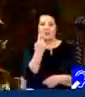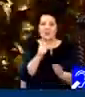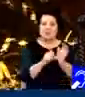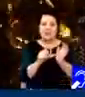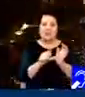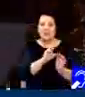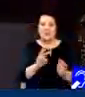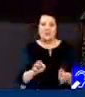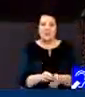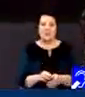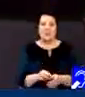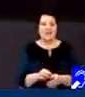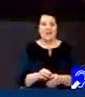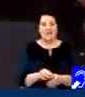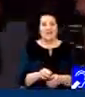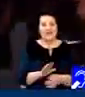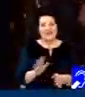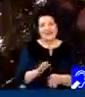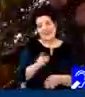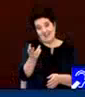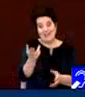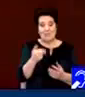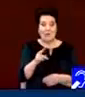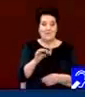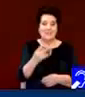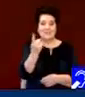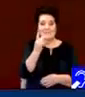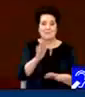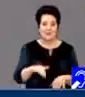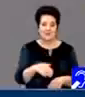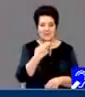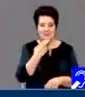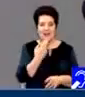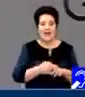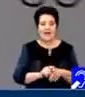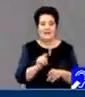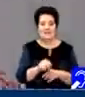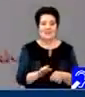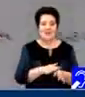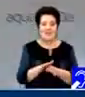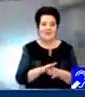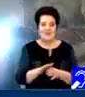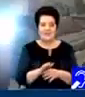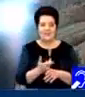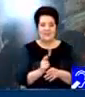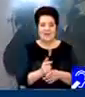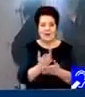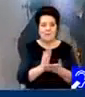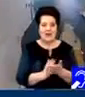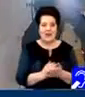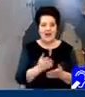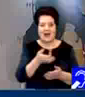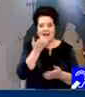anul vii pe primul loc, da? Nu, da, Doamne! Locurile în cursa Wine Run au fost limitate și s-au vândut ca pâinea caldă.